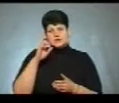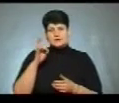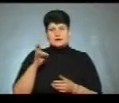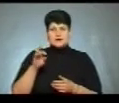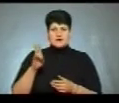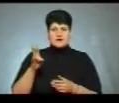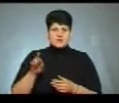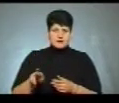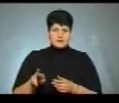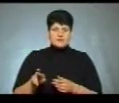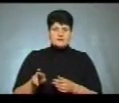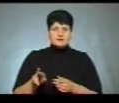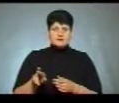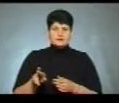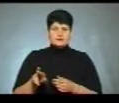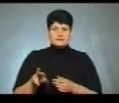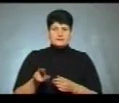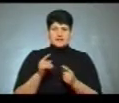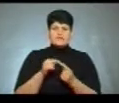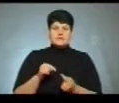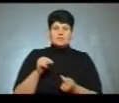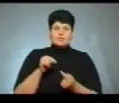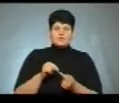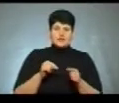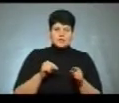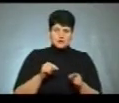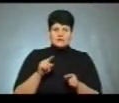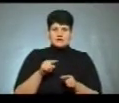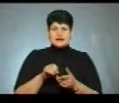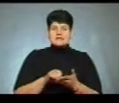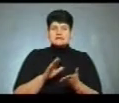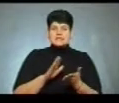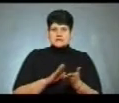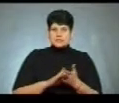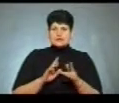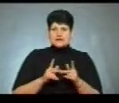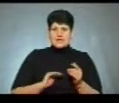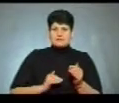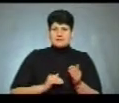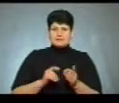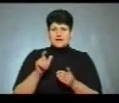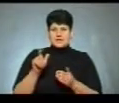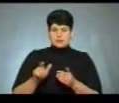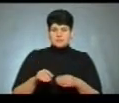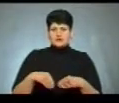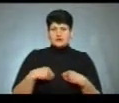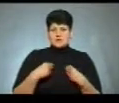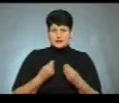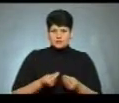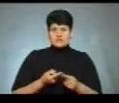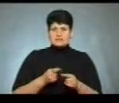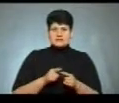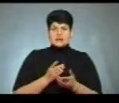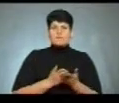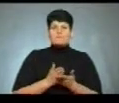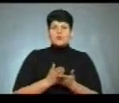нянею, і, відповідно, вона зареєструється як підприємець по наданню цих